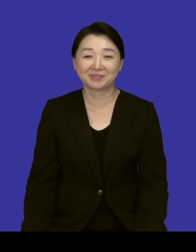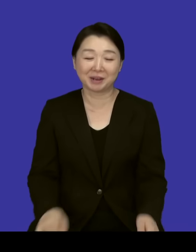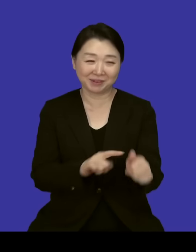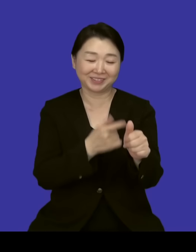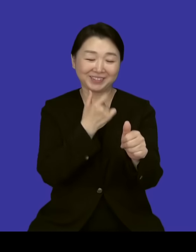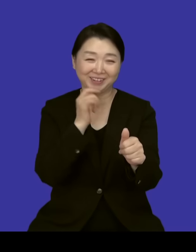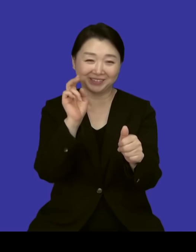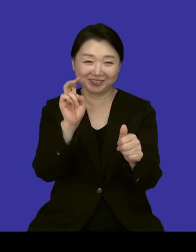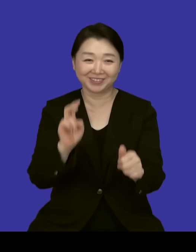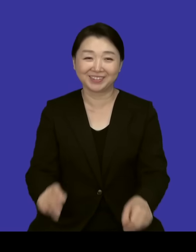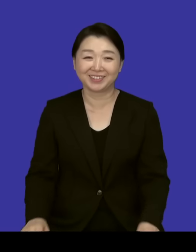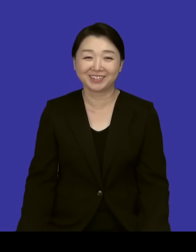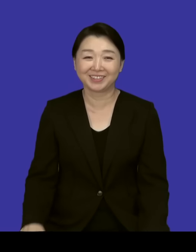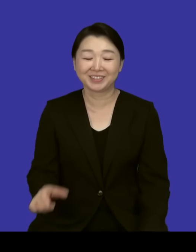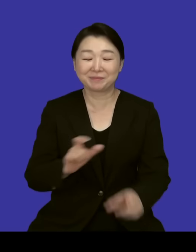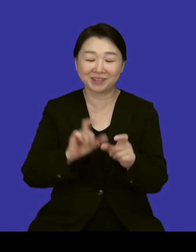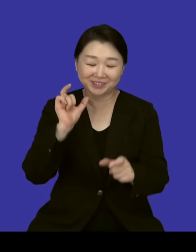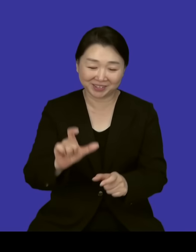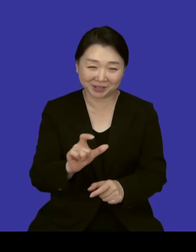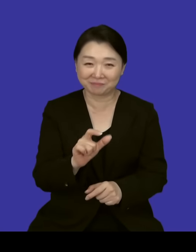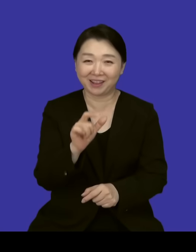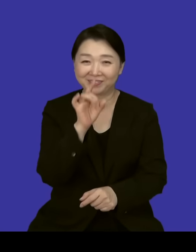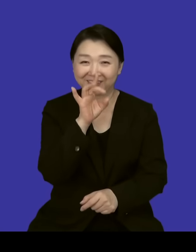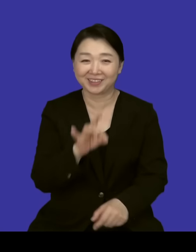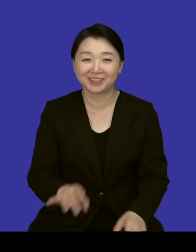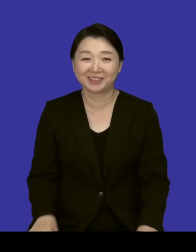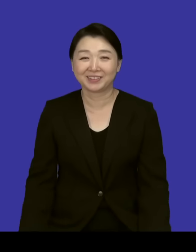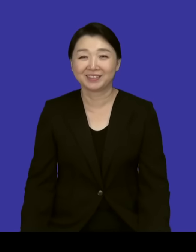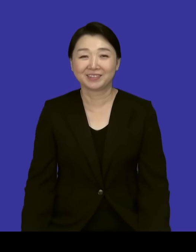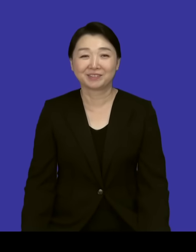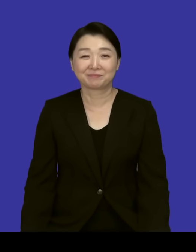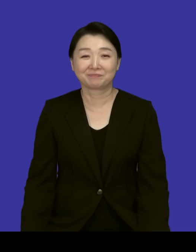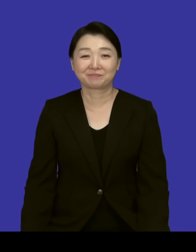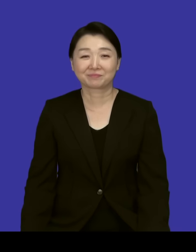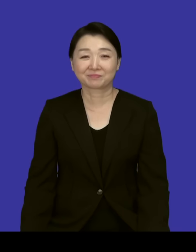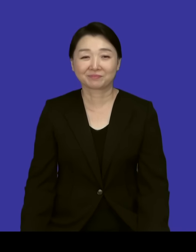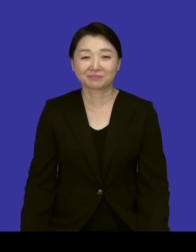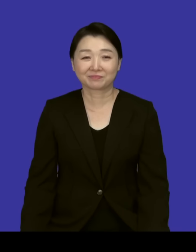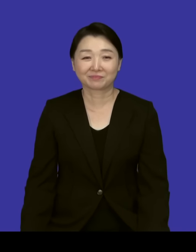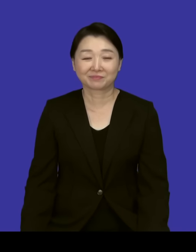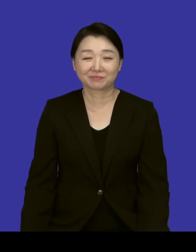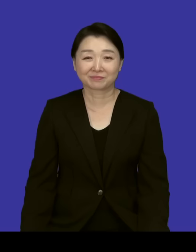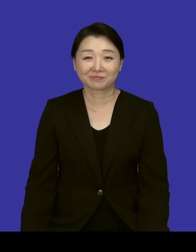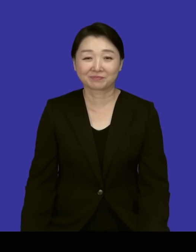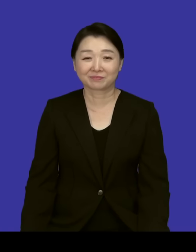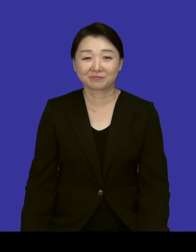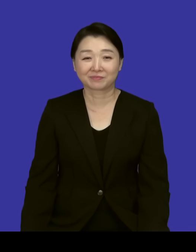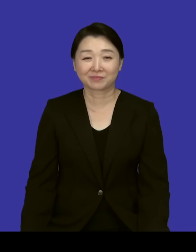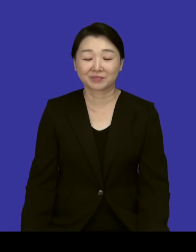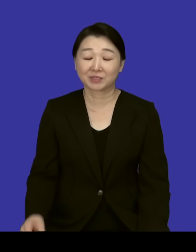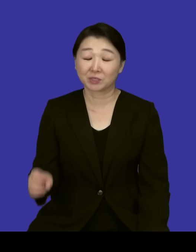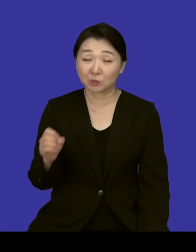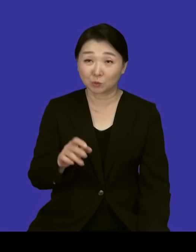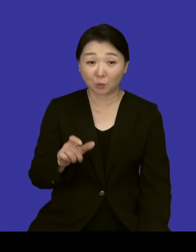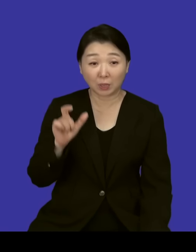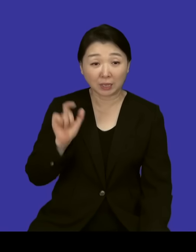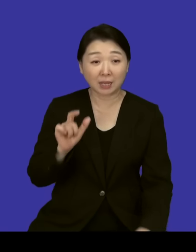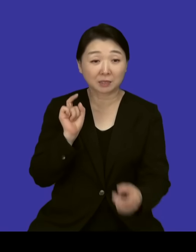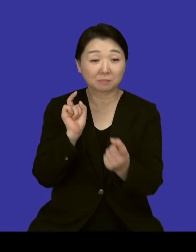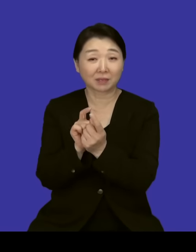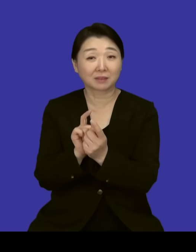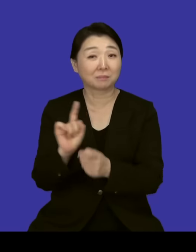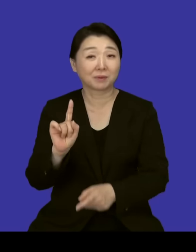거야. 이보다 더 세게 가면 큰일 납니다. 네. 아니 그러면 이렇게 또 세게 체험하셨는데 또 강하게 만나게 된